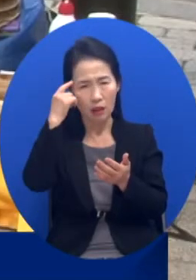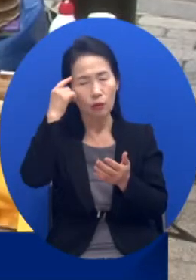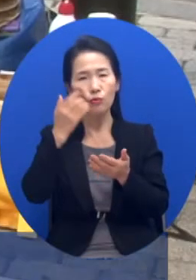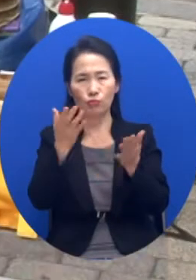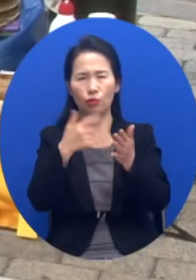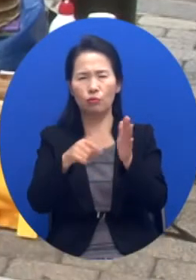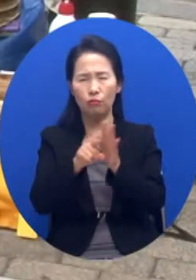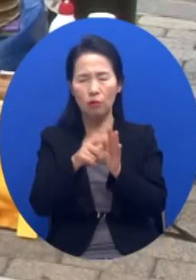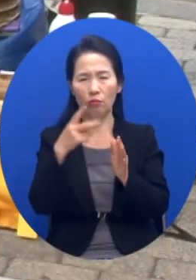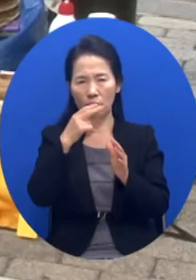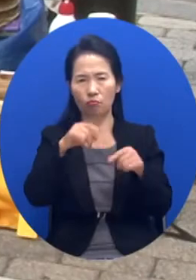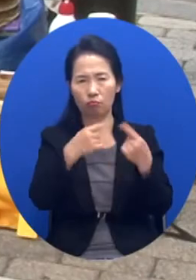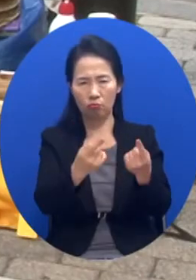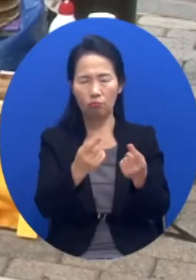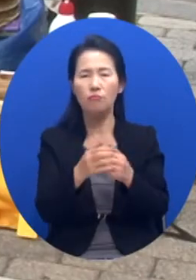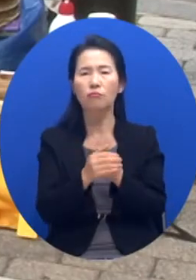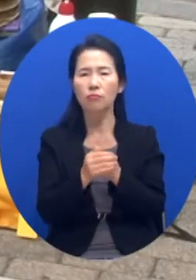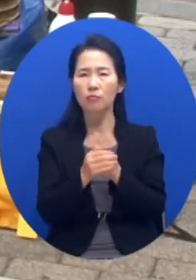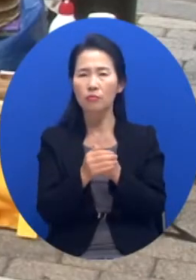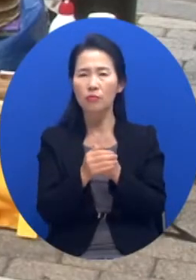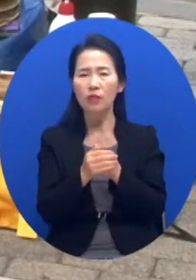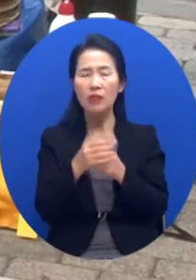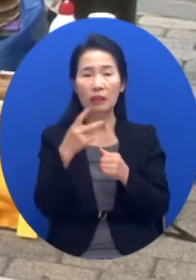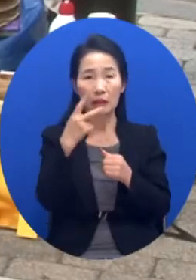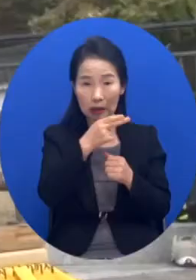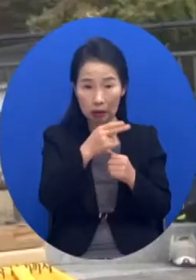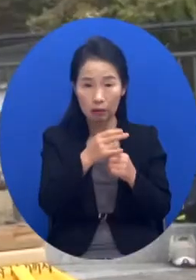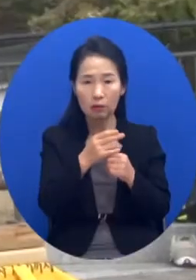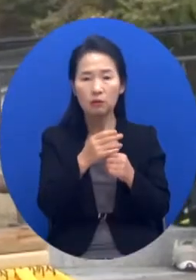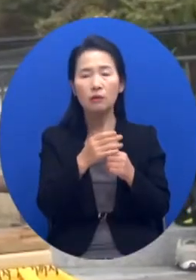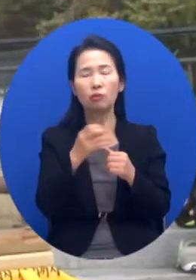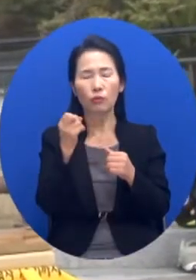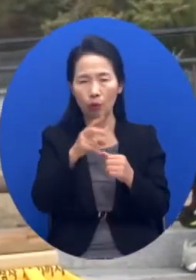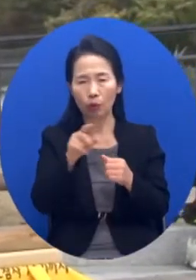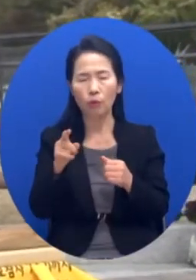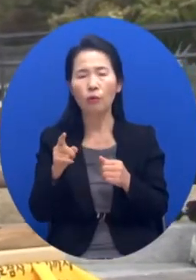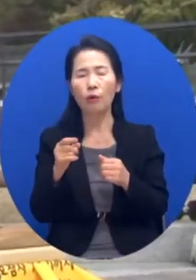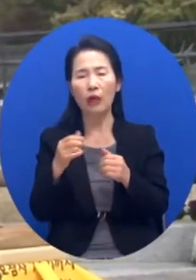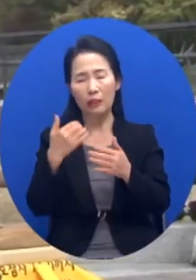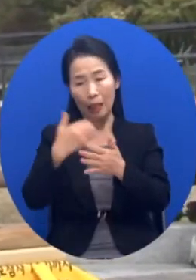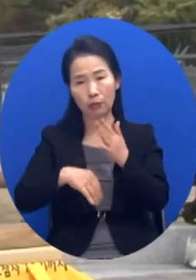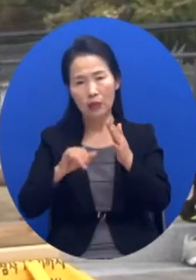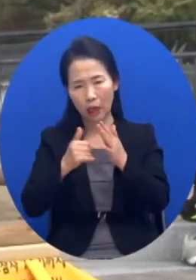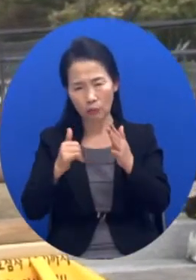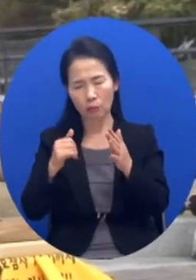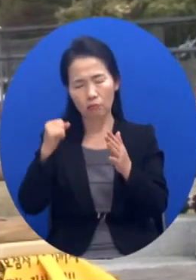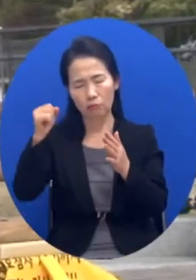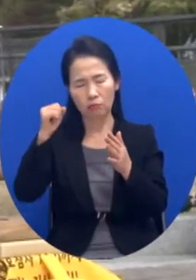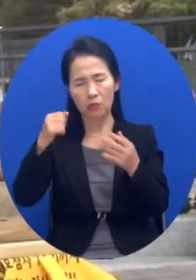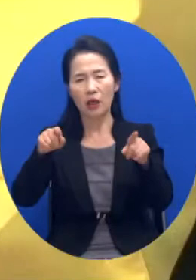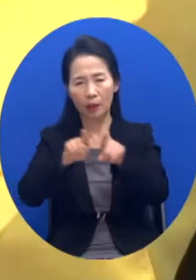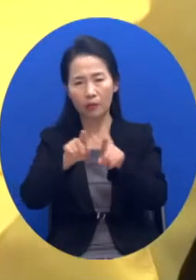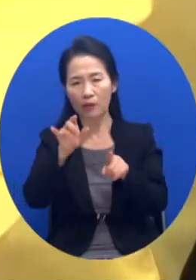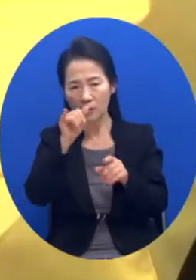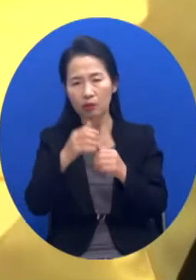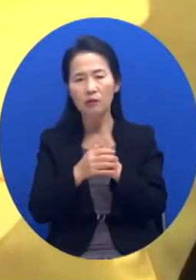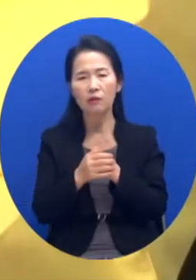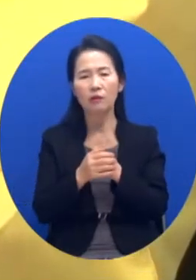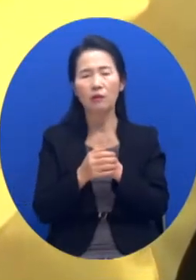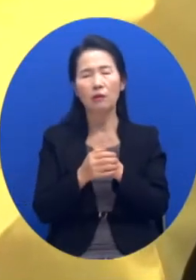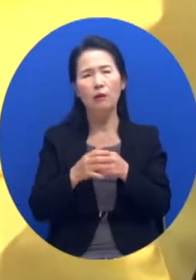있습니다. 목회자들의 단식 가운데 유가족들의 호소도 이어집니다. 세월호 진상 규명을 약속했던